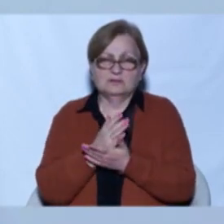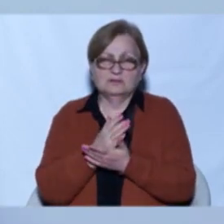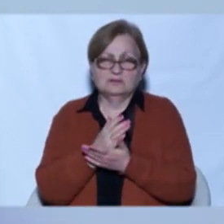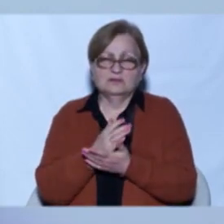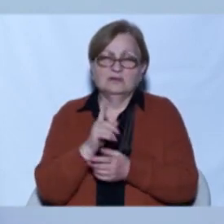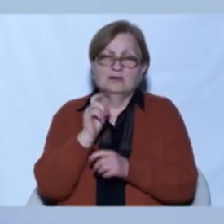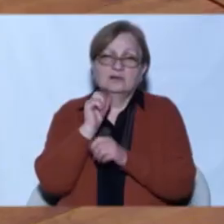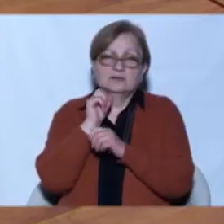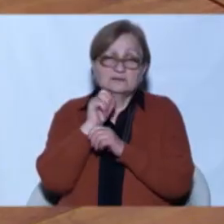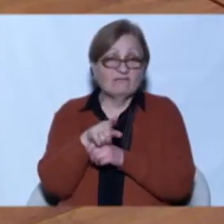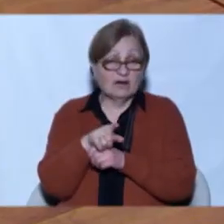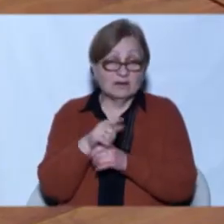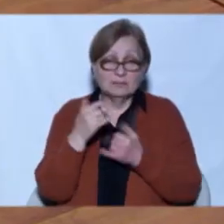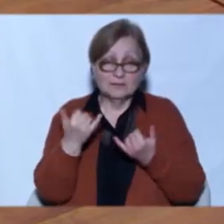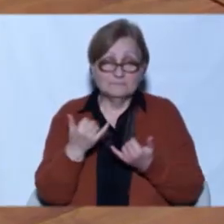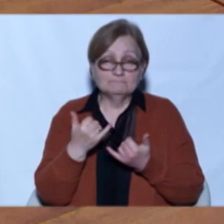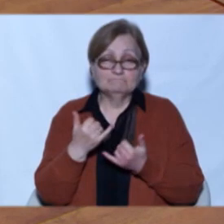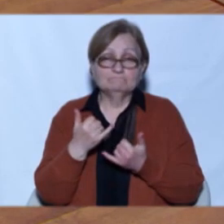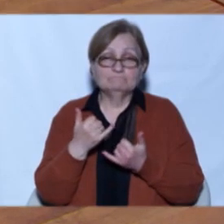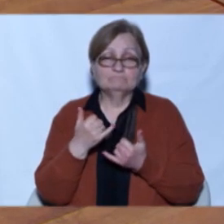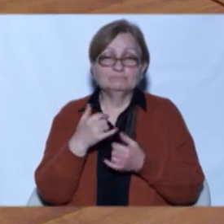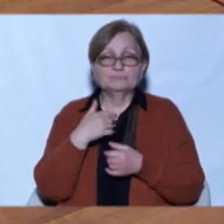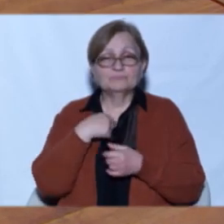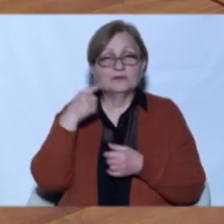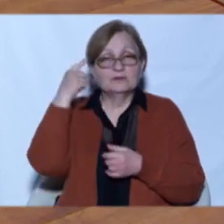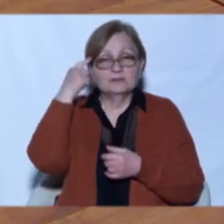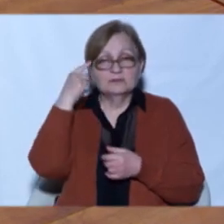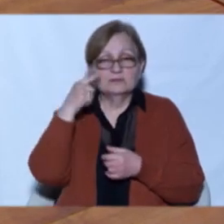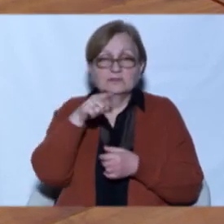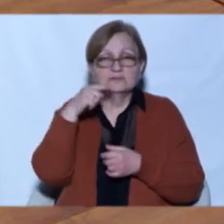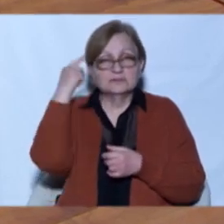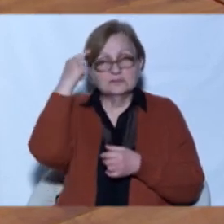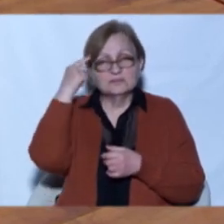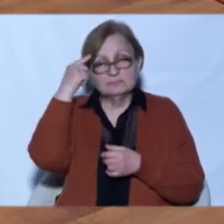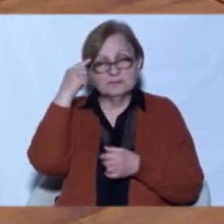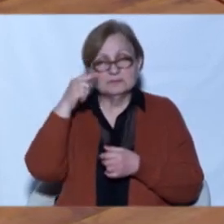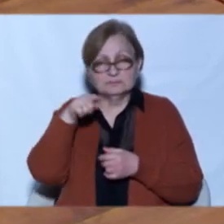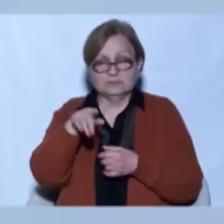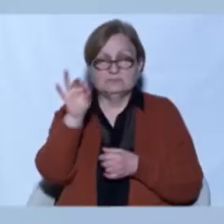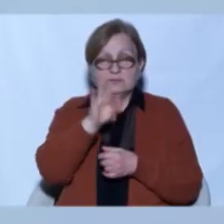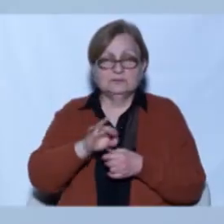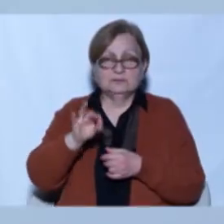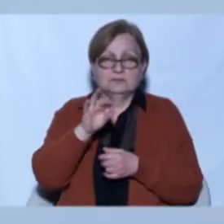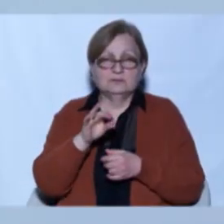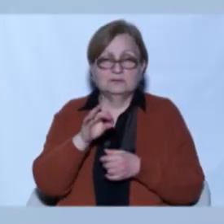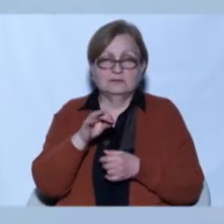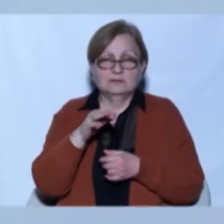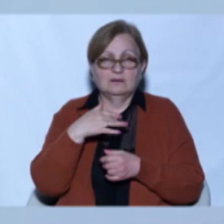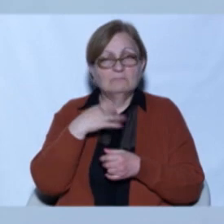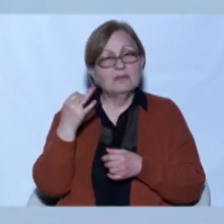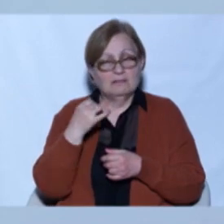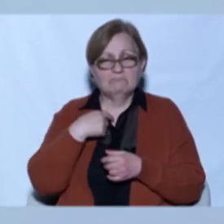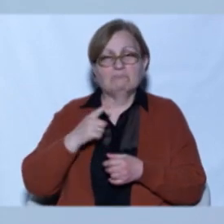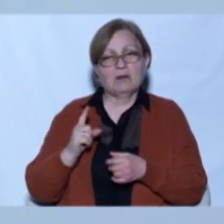რაც შეეხება საშინაო დავალებას, ძალიან დიდი იმედი მაქვს რომ იფიქრებ ამაზე და დიდი ინტერესით